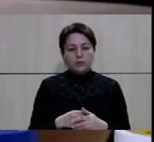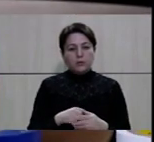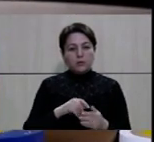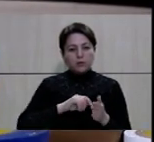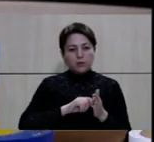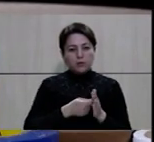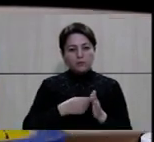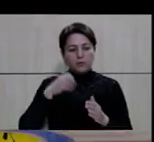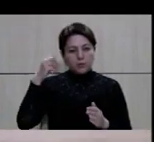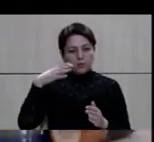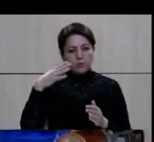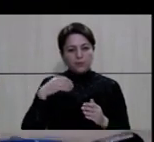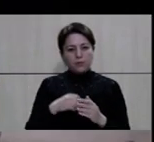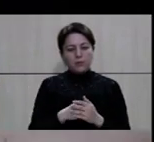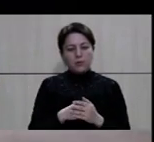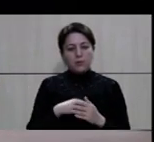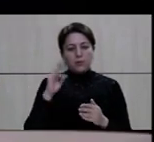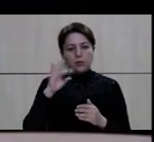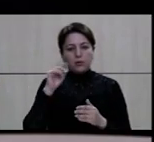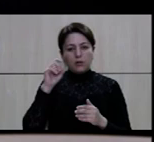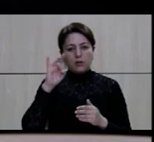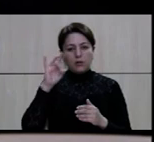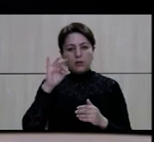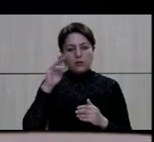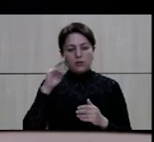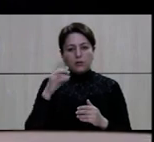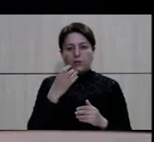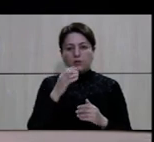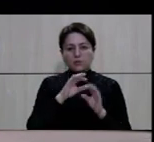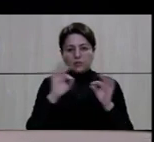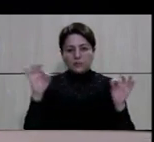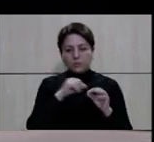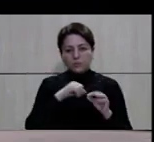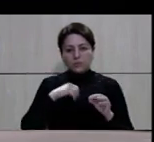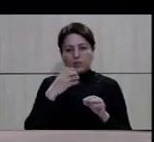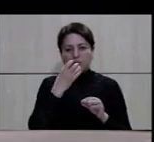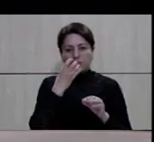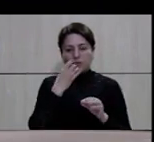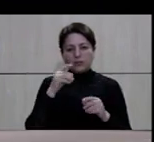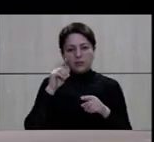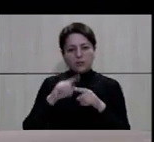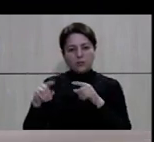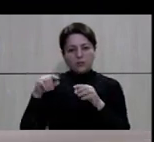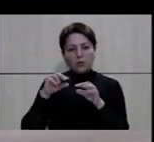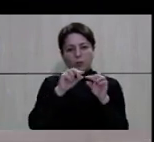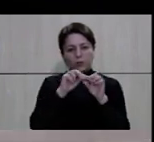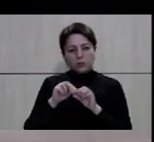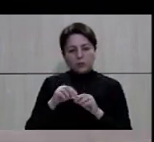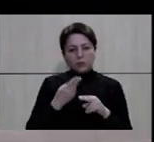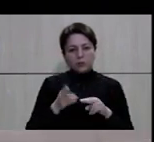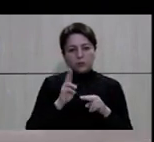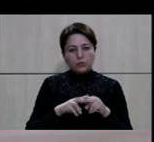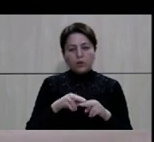Kalitni yoqqanimda nixrom simi o'zidan issiqlikni tez o'tkazganligi, elektr tokini tez o'tkazganligi uchun u